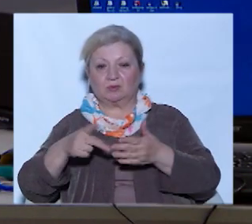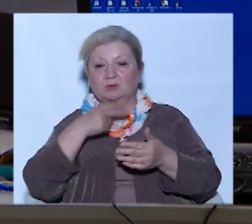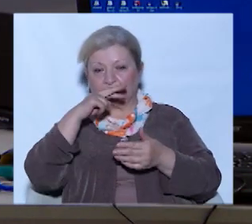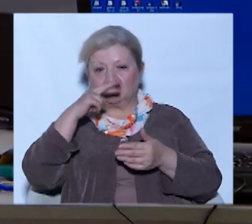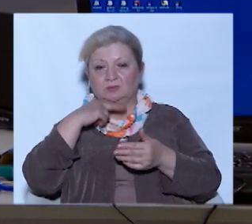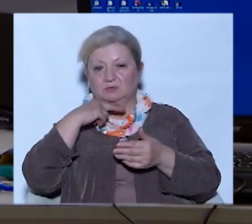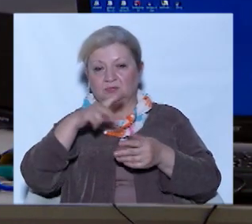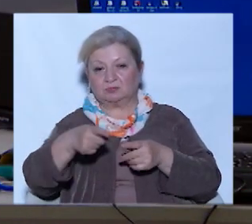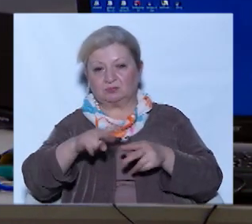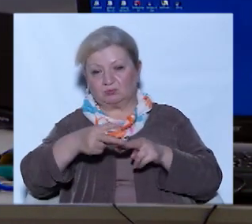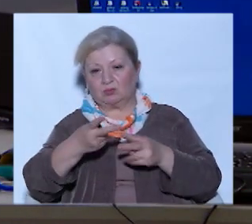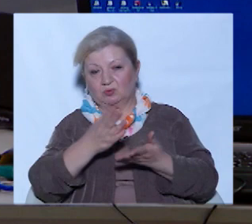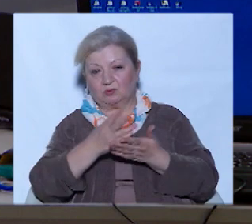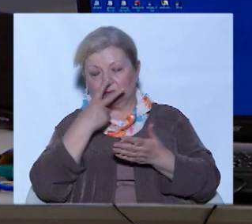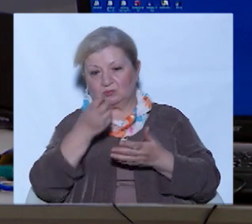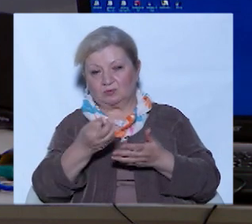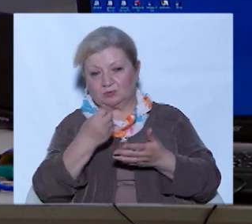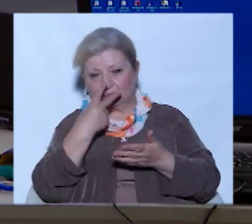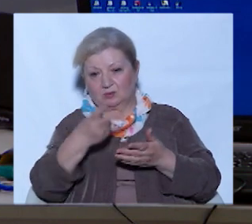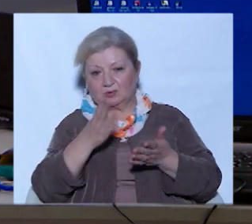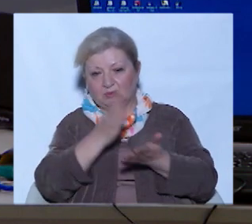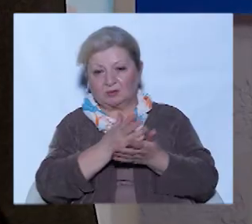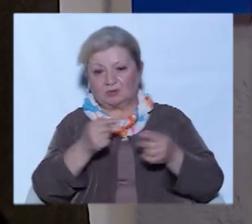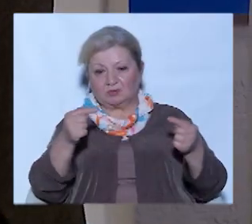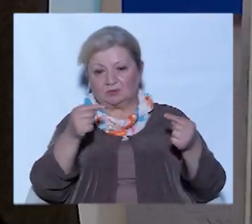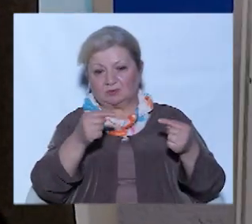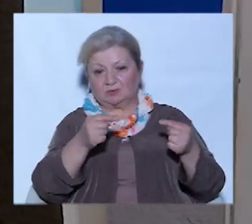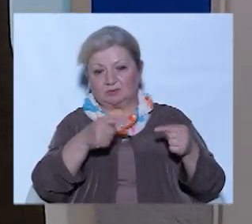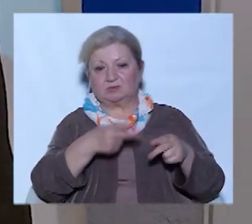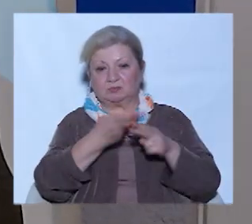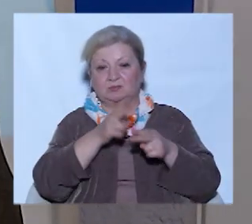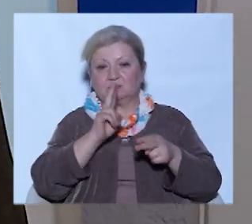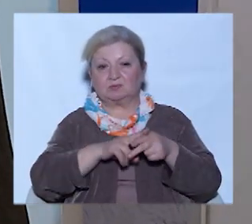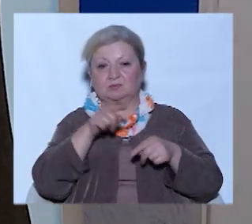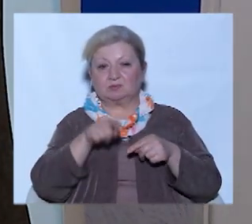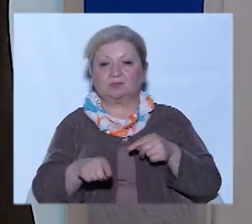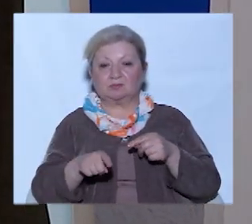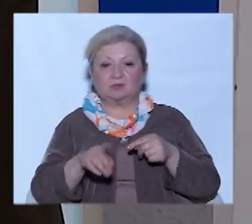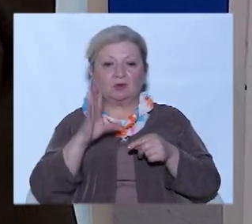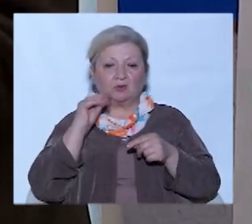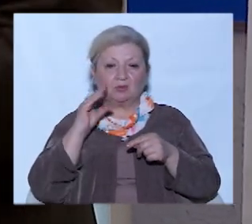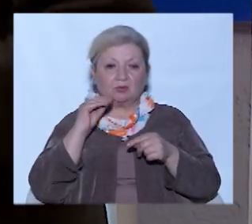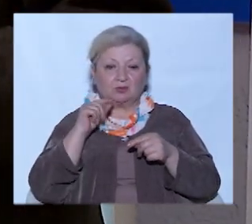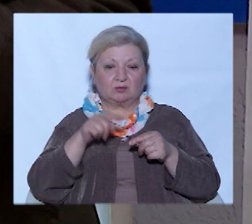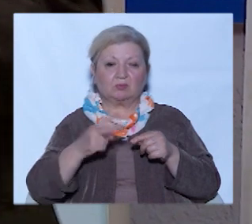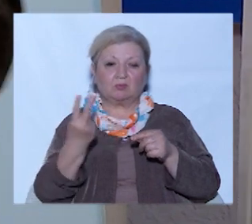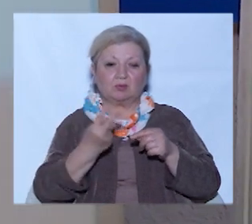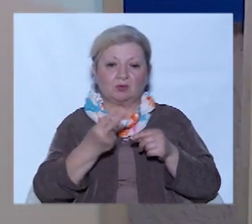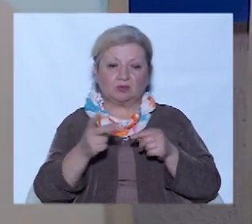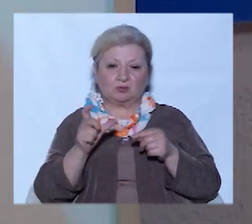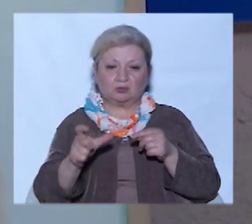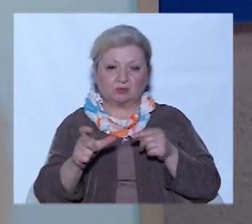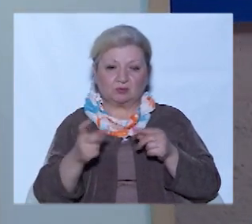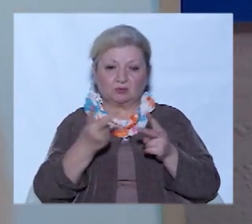ერთხელ, გავაყოლოთ ამას, ყველგან ემთხვევა ძაბვის ცვლილებას. მაშასადამე იმისათვის, რომ